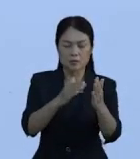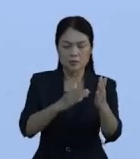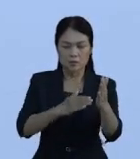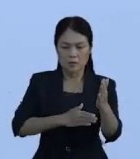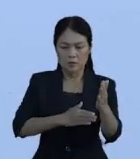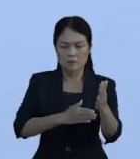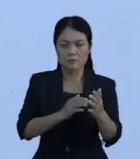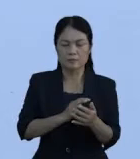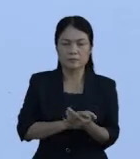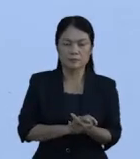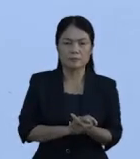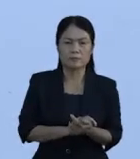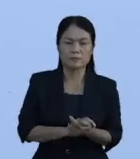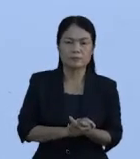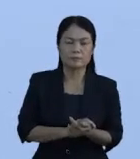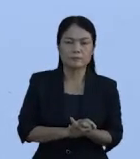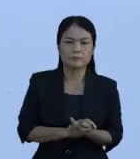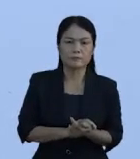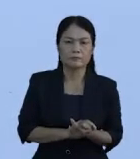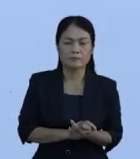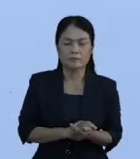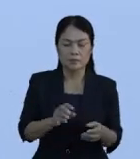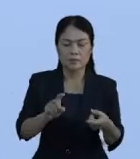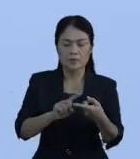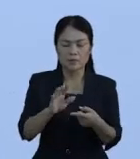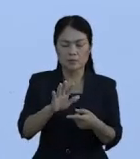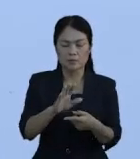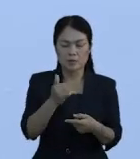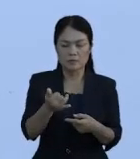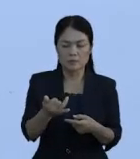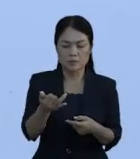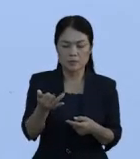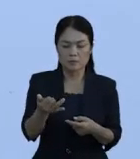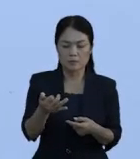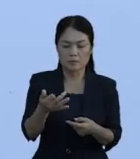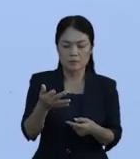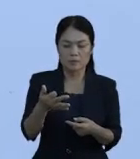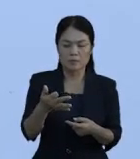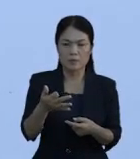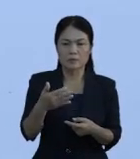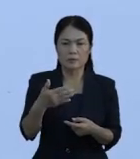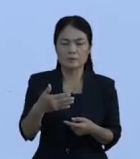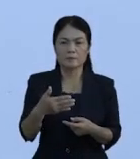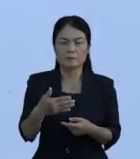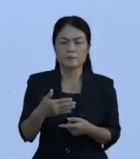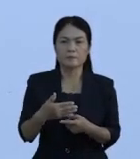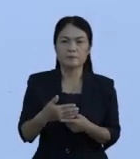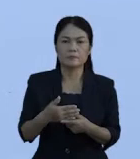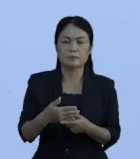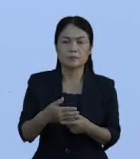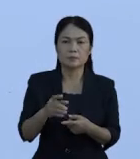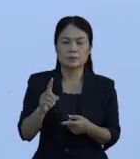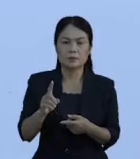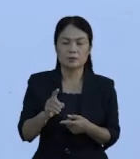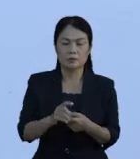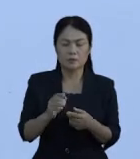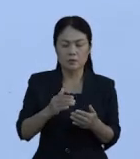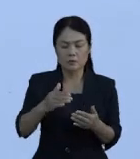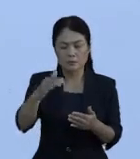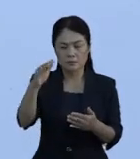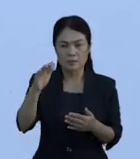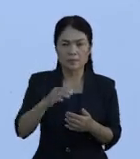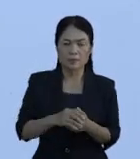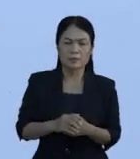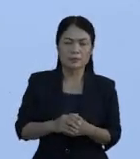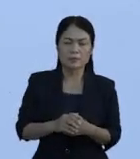ấy có và cái tới một cột chọ cho bờ lệ pram lệ muối lệ bấy lệ bầm bấy nâng lệ bầm bốn cái tới một cột cột